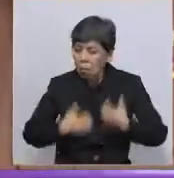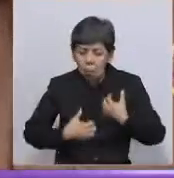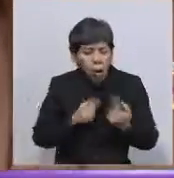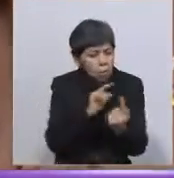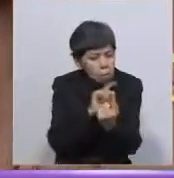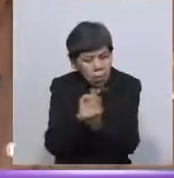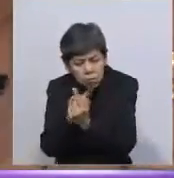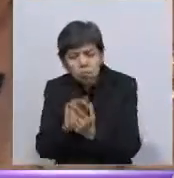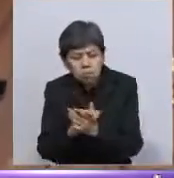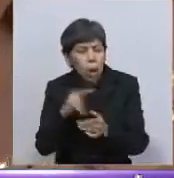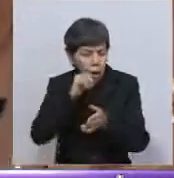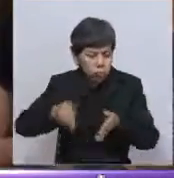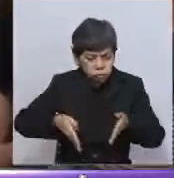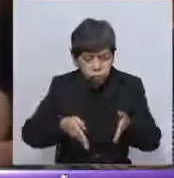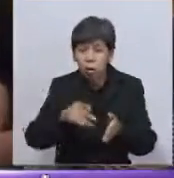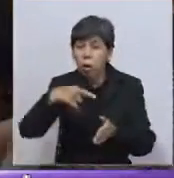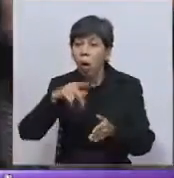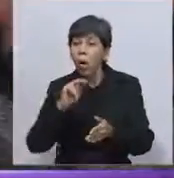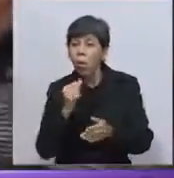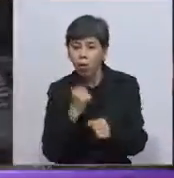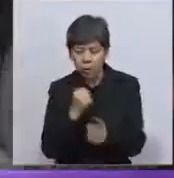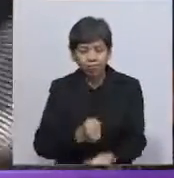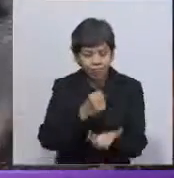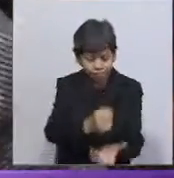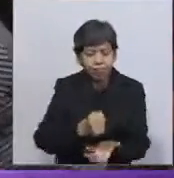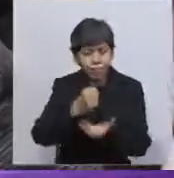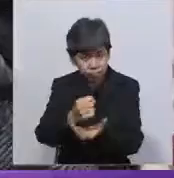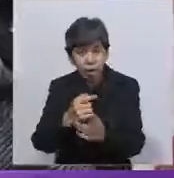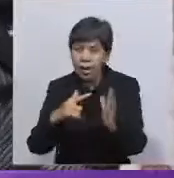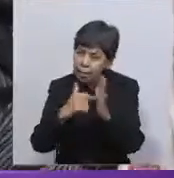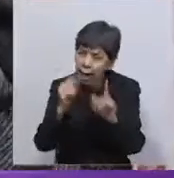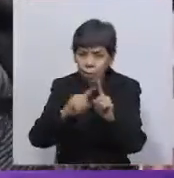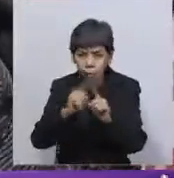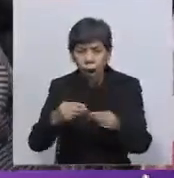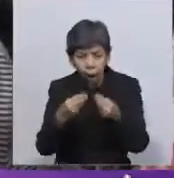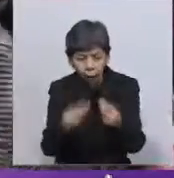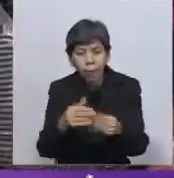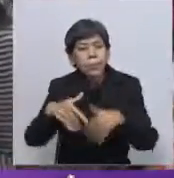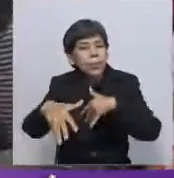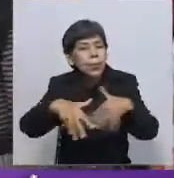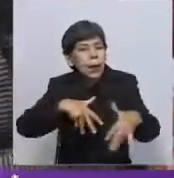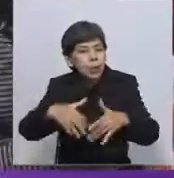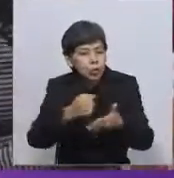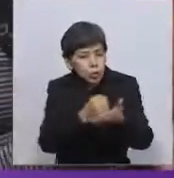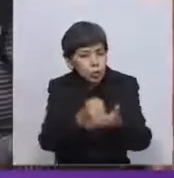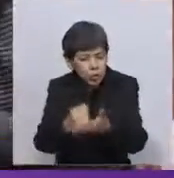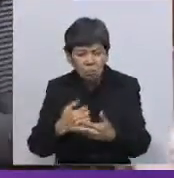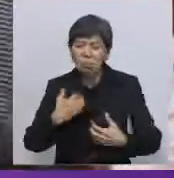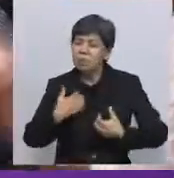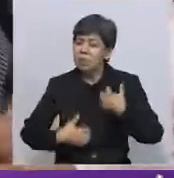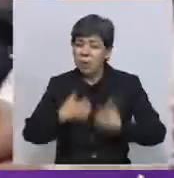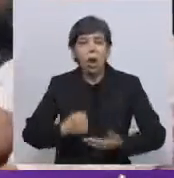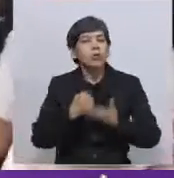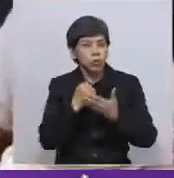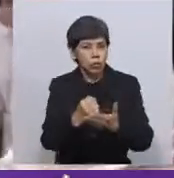ร้อนจากลำน้ำพองพร้อมกับมอบถุงยางชีพและเวชภัณฑ์สัตว์ให้แก่ประชาชนและเกษตรกรที่ได้รับผลกระ